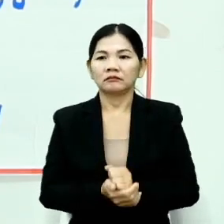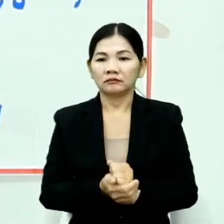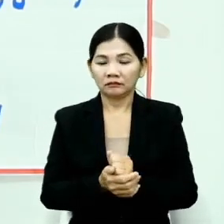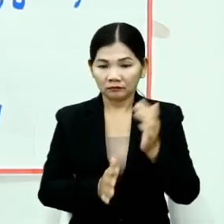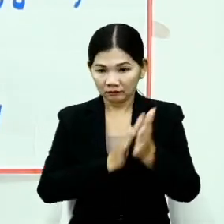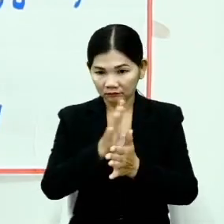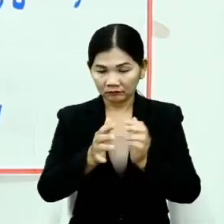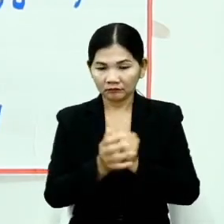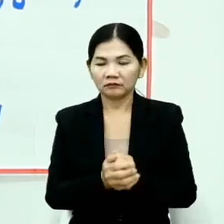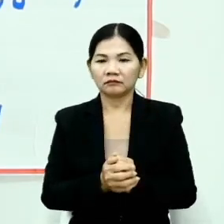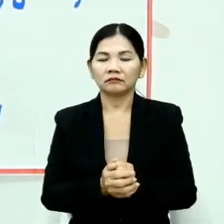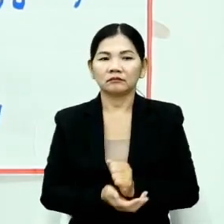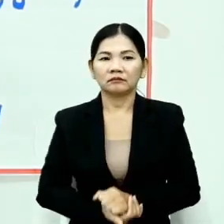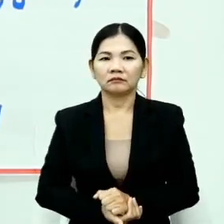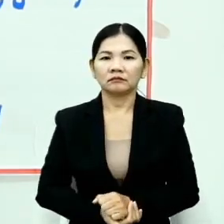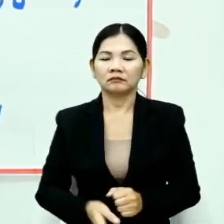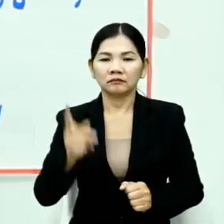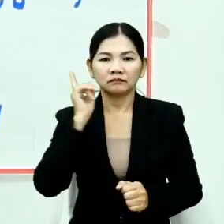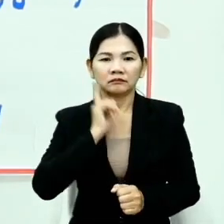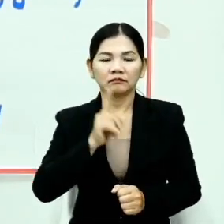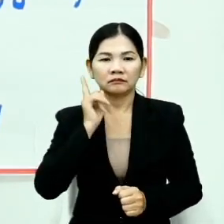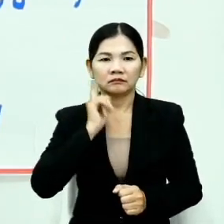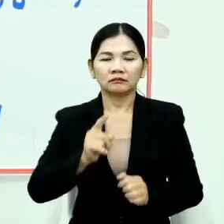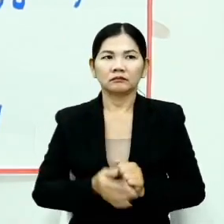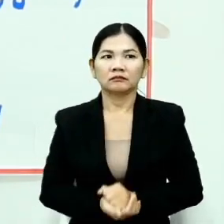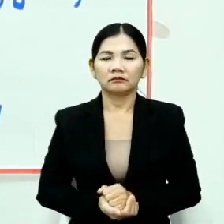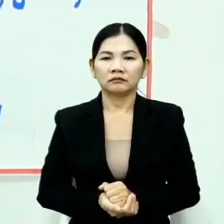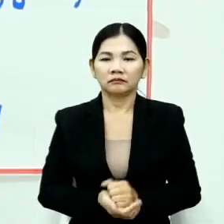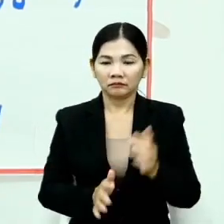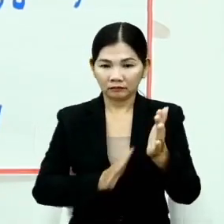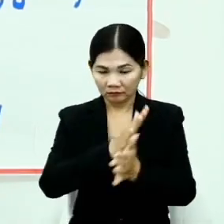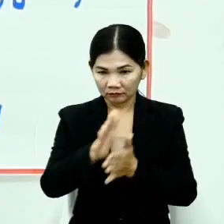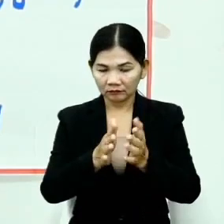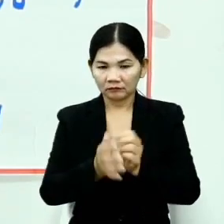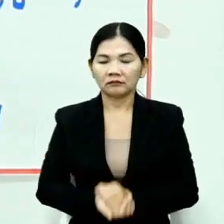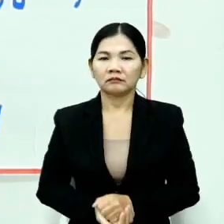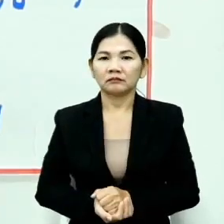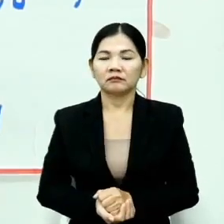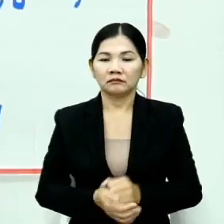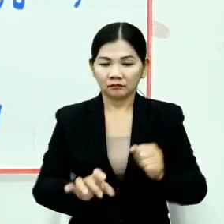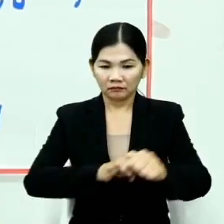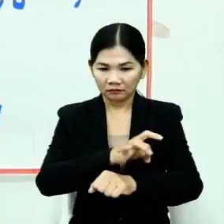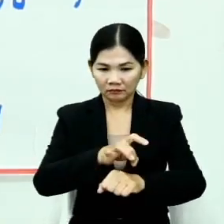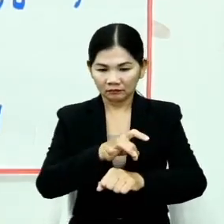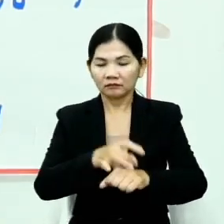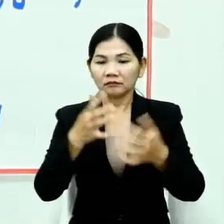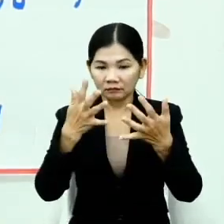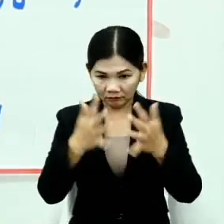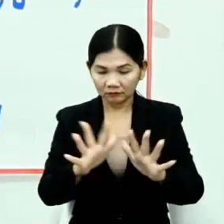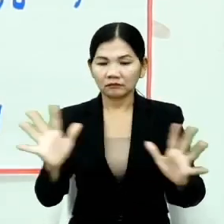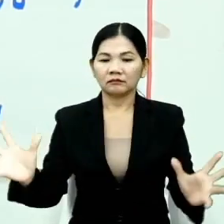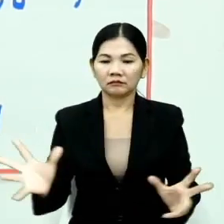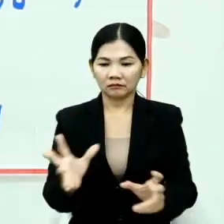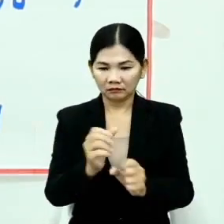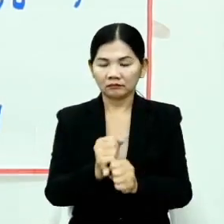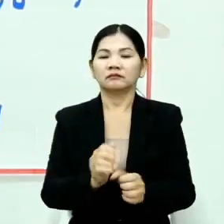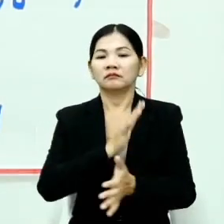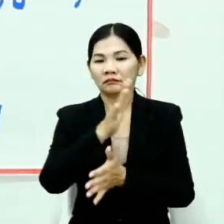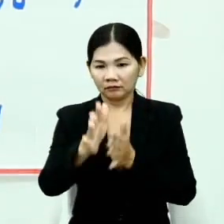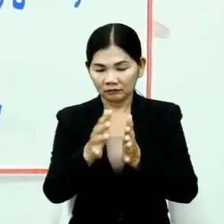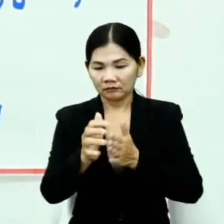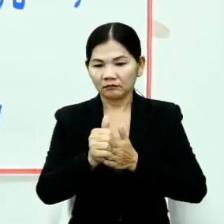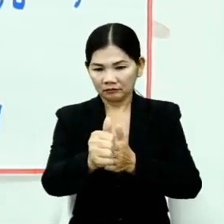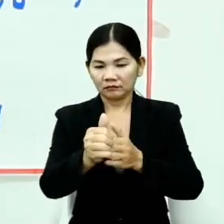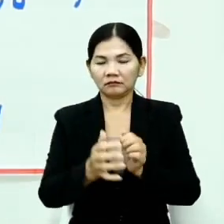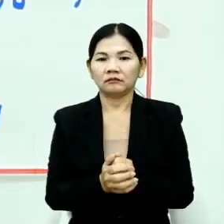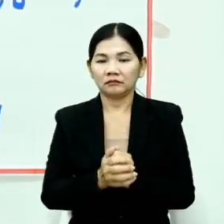tới dương sẽ đập bật bàn này cứ dương ăn được khnien chẳng con sẽ đập nè cừu sấn pi đại con sẽ đập nè cừu chọc con trẻ ăn nè cừu nằm